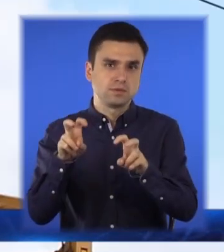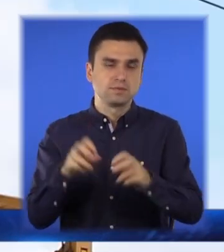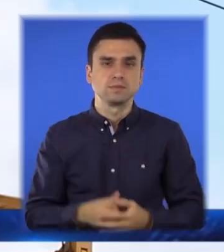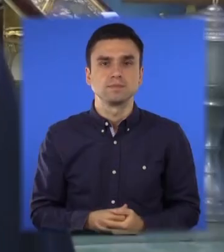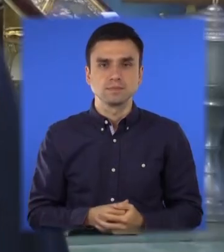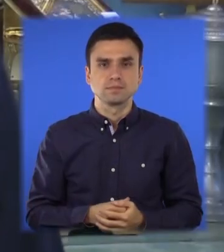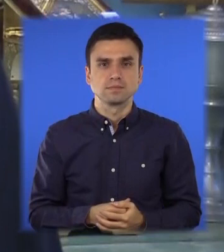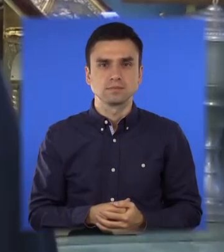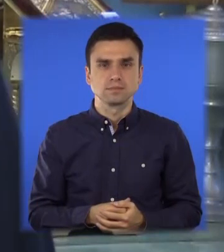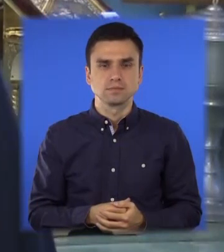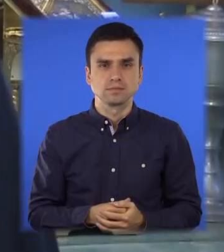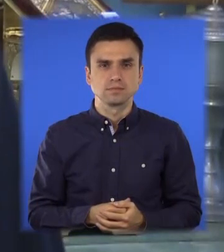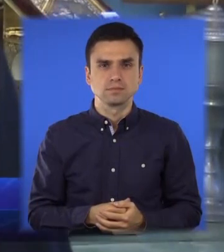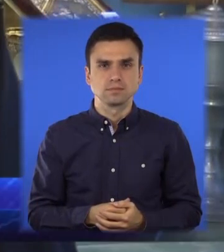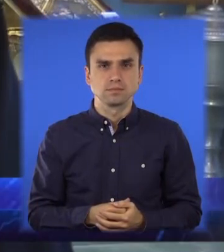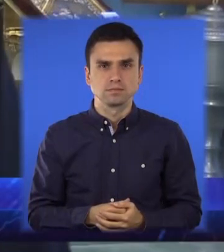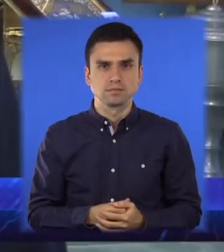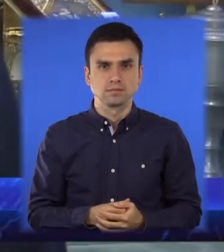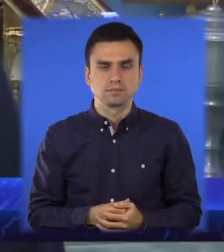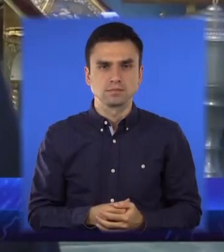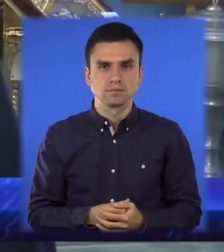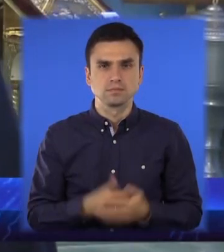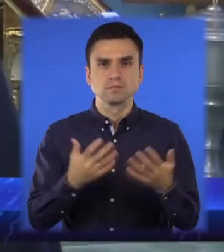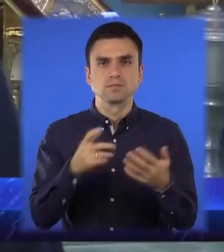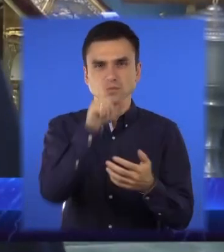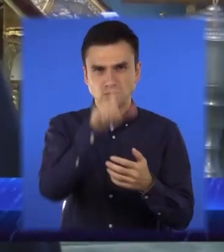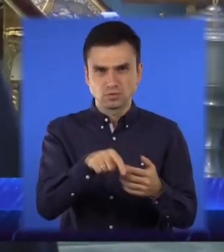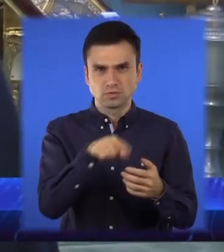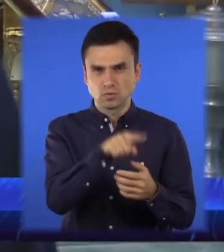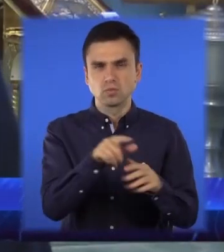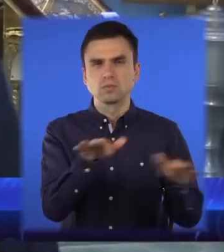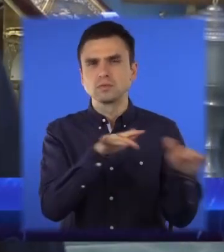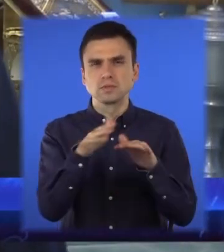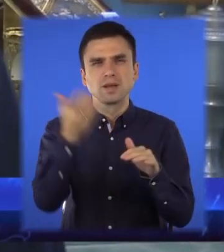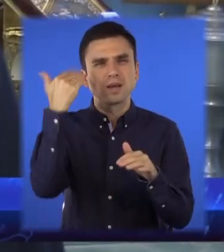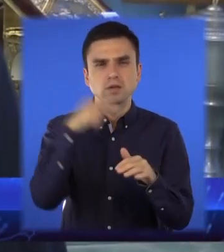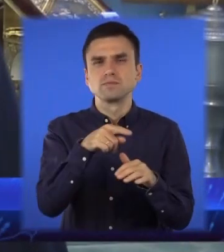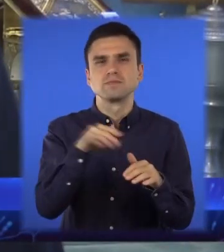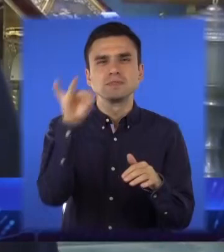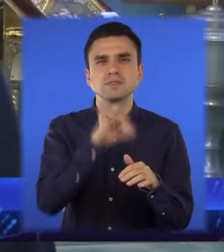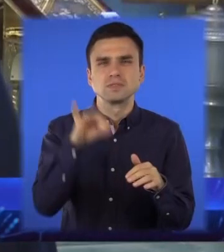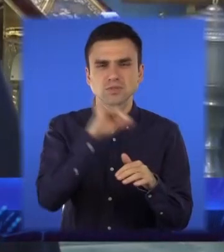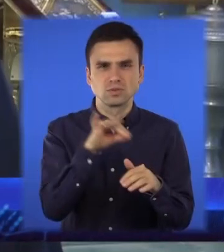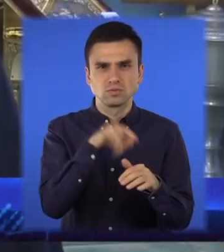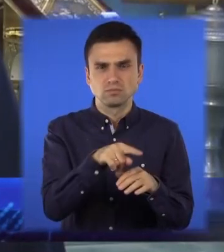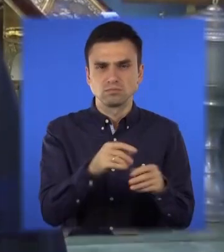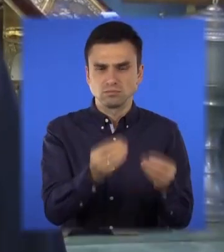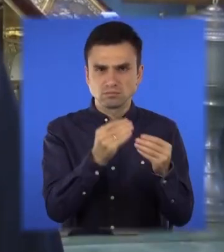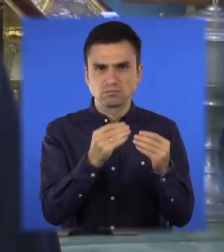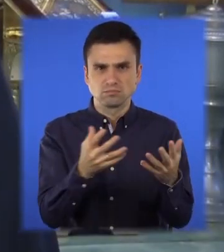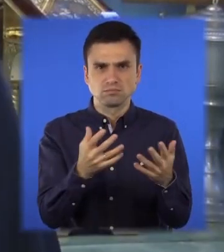Русі. Ми не можемо недооцінити велику роль нашого святого